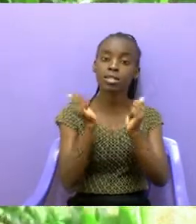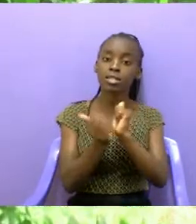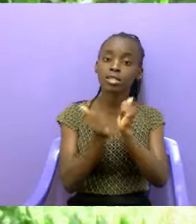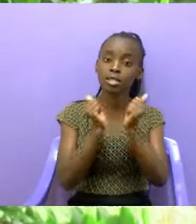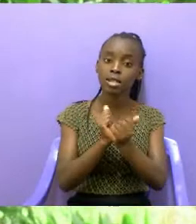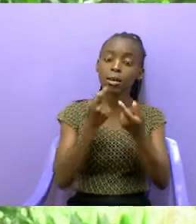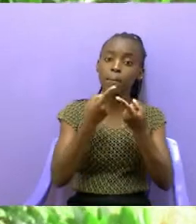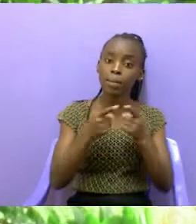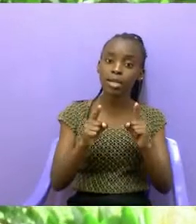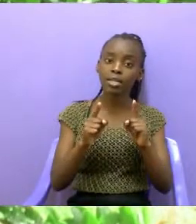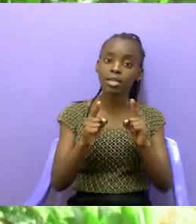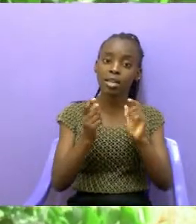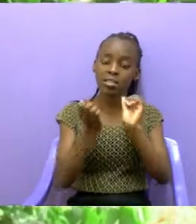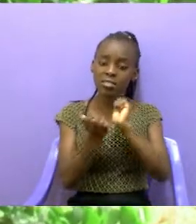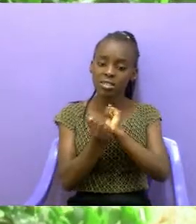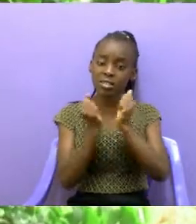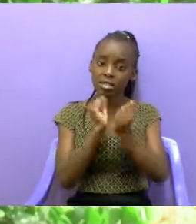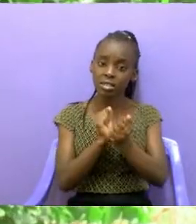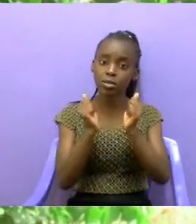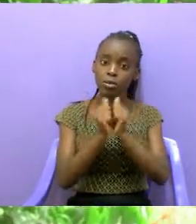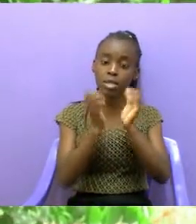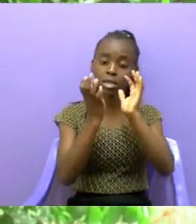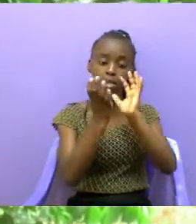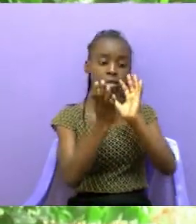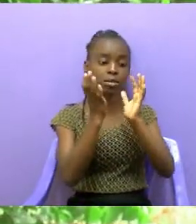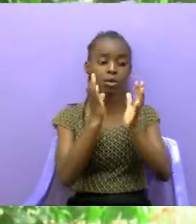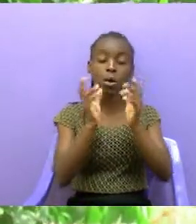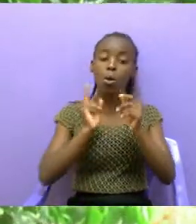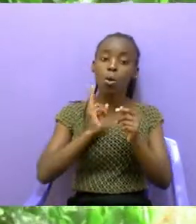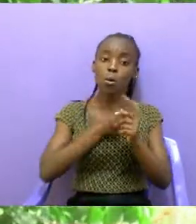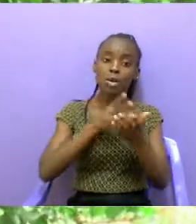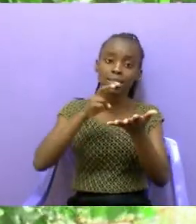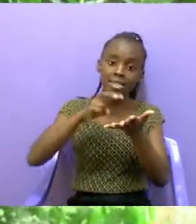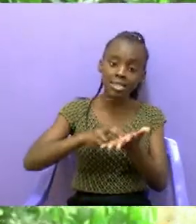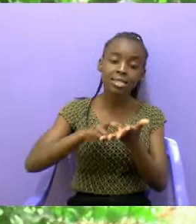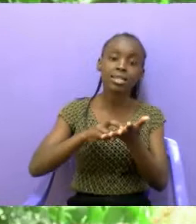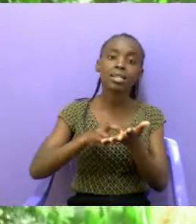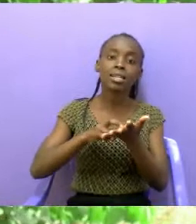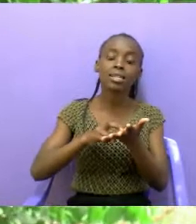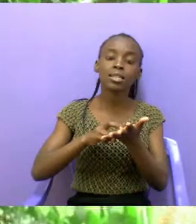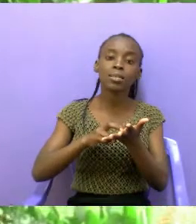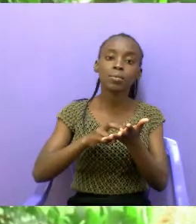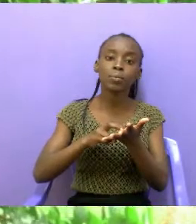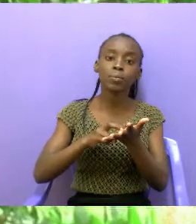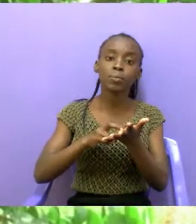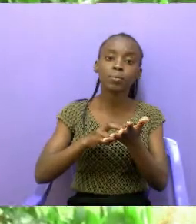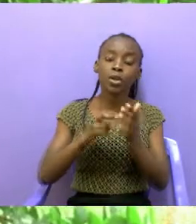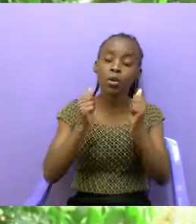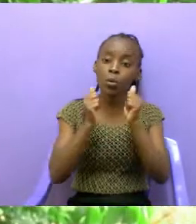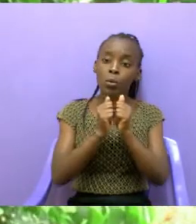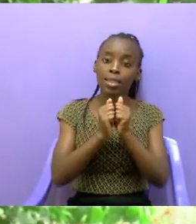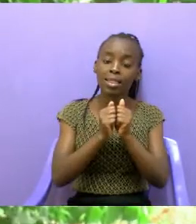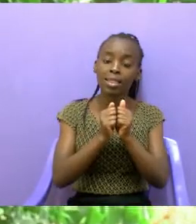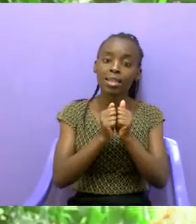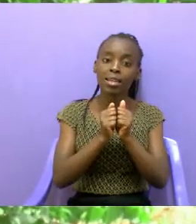Lakini tusibadilike na majira, tubakie na msimamo na mwelekeo ile ambayo tunayo, maana tuko